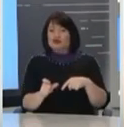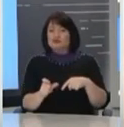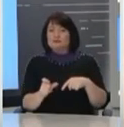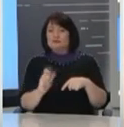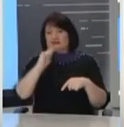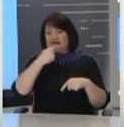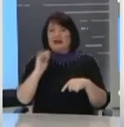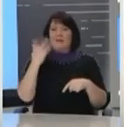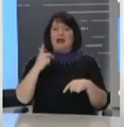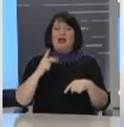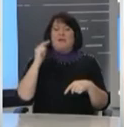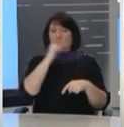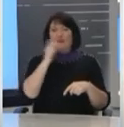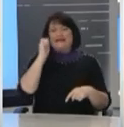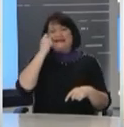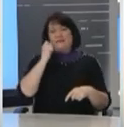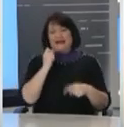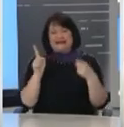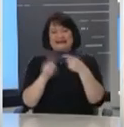πρώην Πρωθυπουργός Σιμίτης.